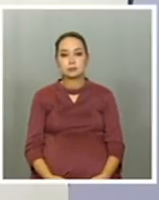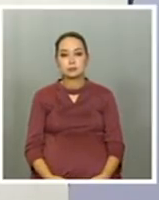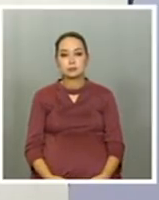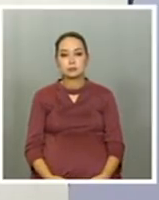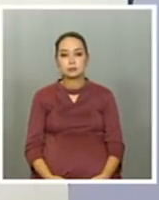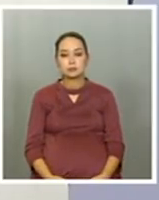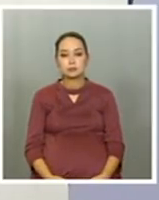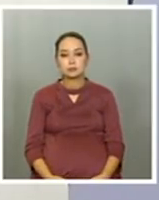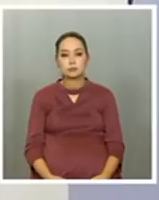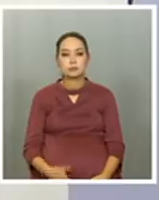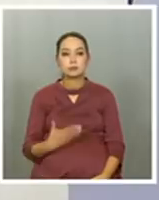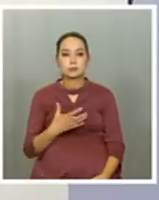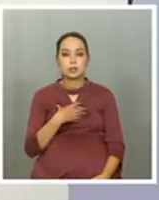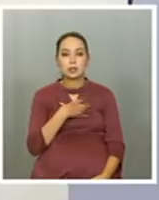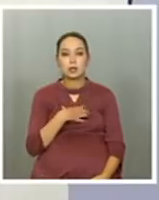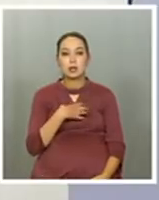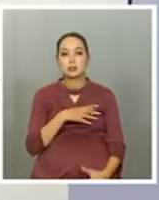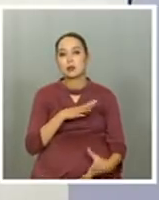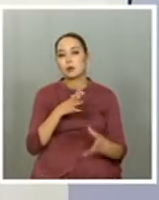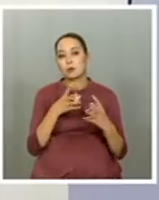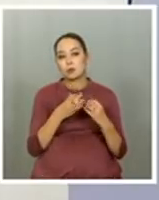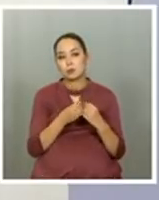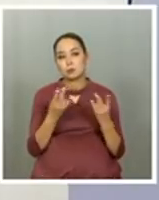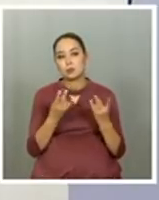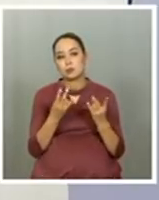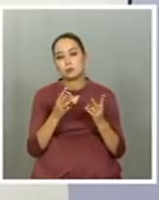біз қажетті компоненттерді енгіземіз.